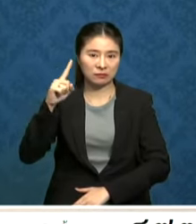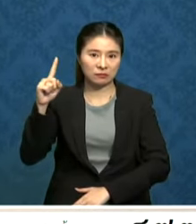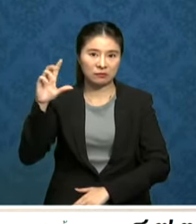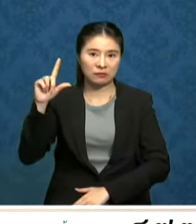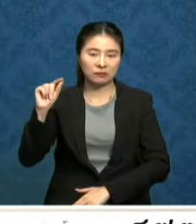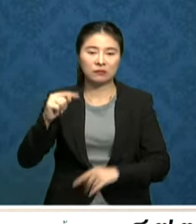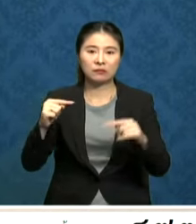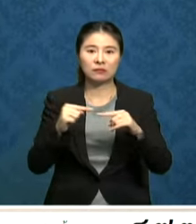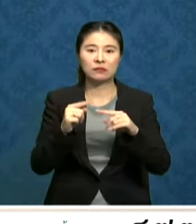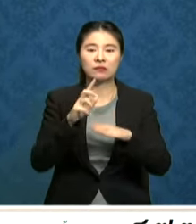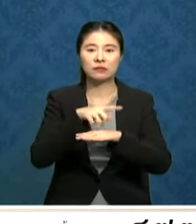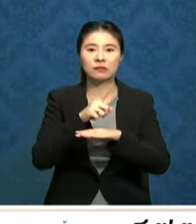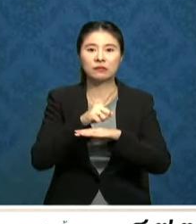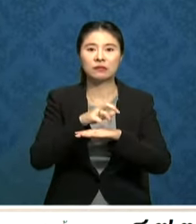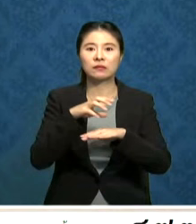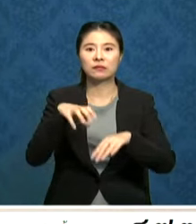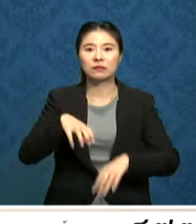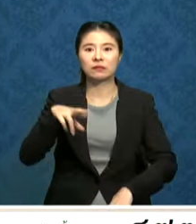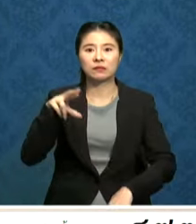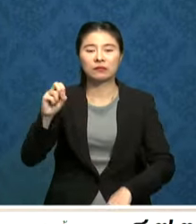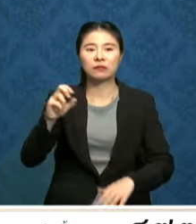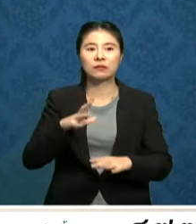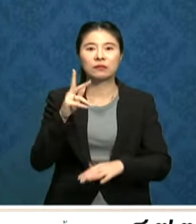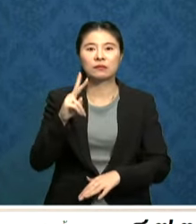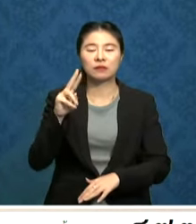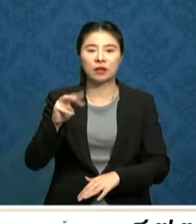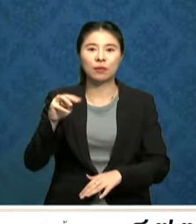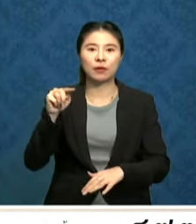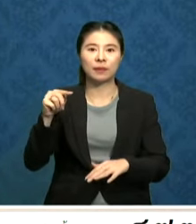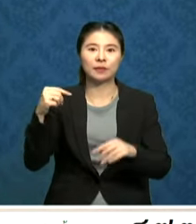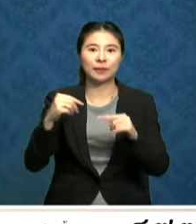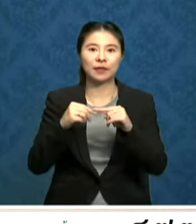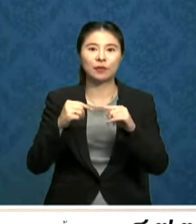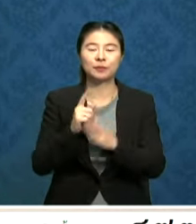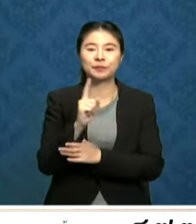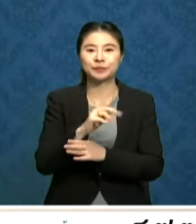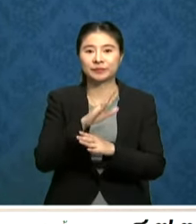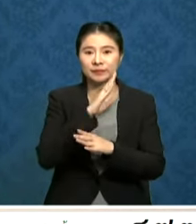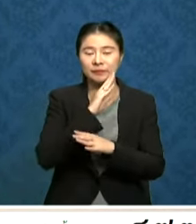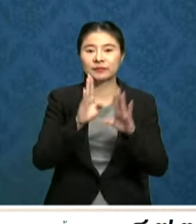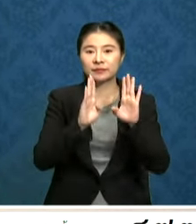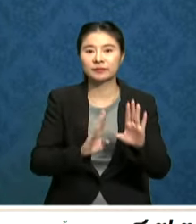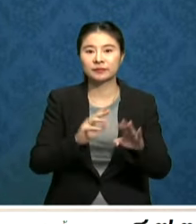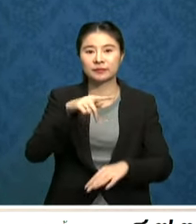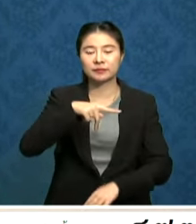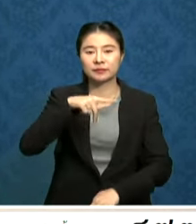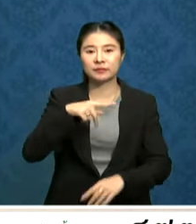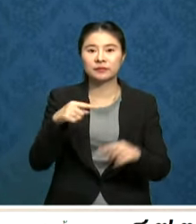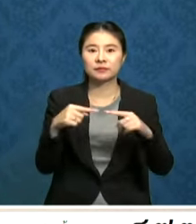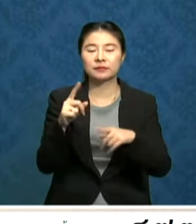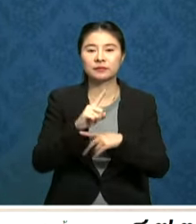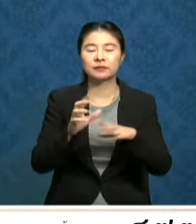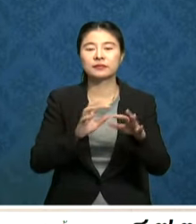ที่ได้รับแจ้งจากประธานรัฐสภาหรือว่าวันที่ครม.มีมติแต่ในกรณีพิเศษครับที่ต้องการจะจัดประชามติพร้อมกับ